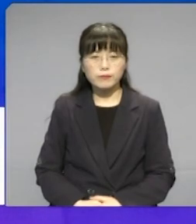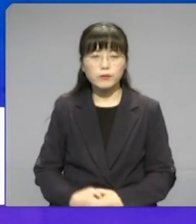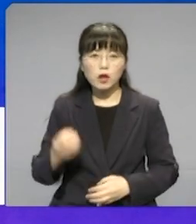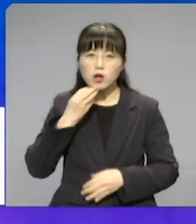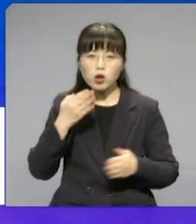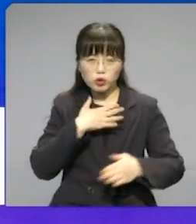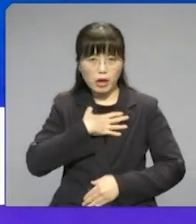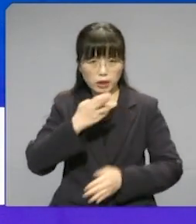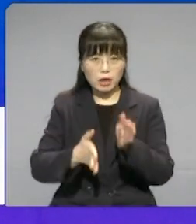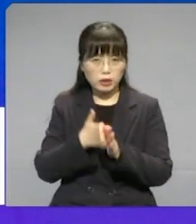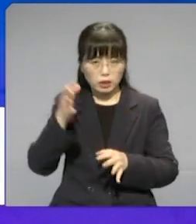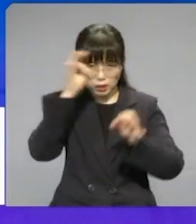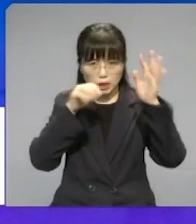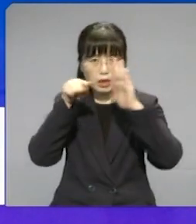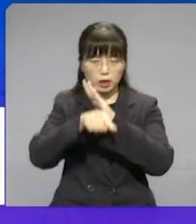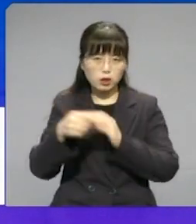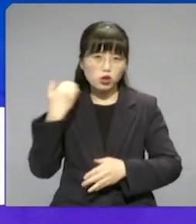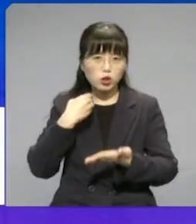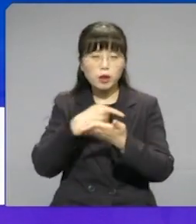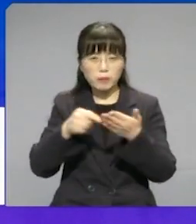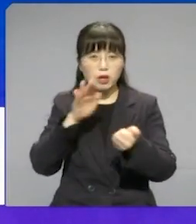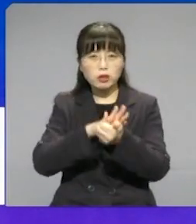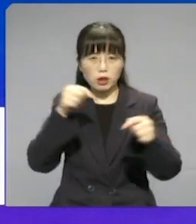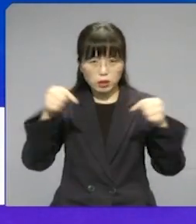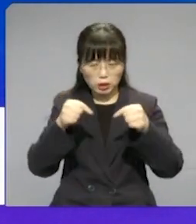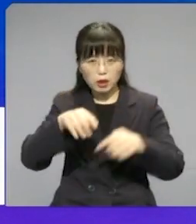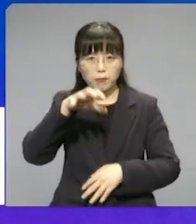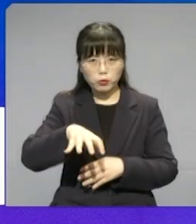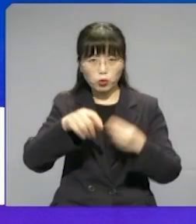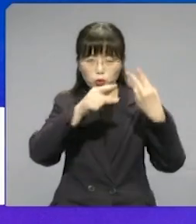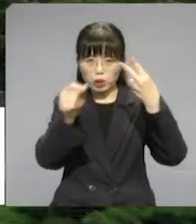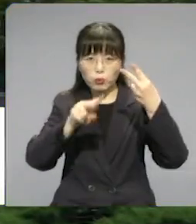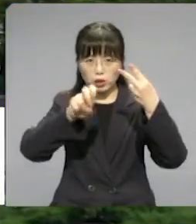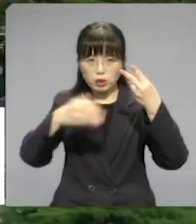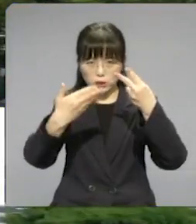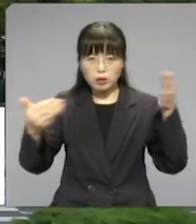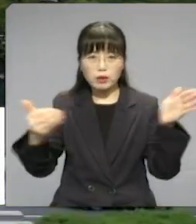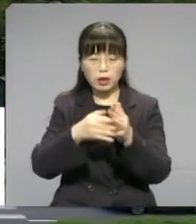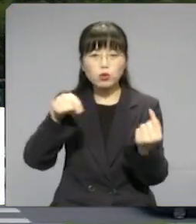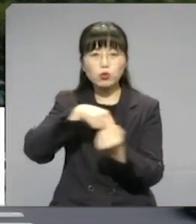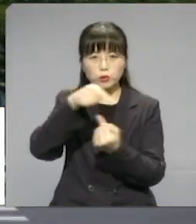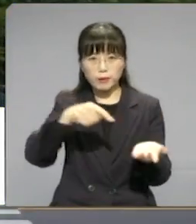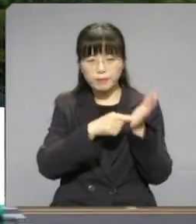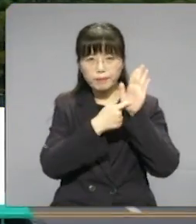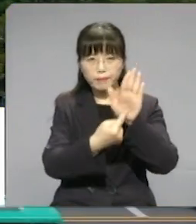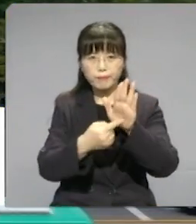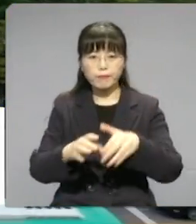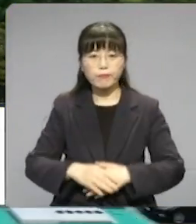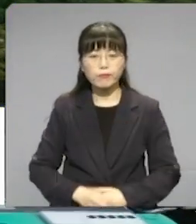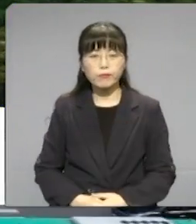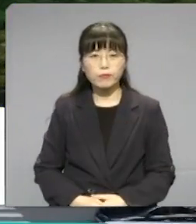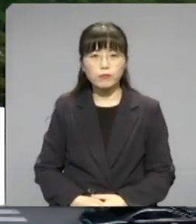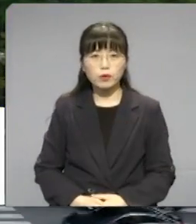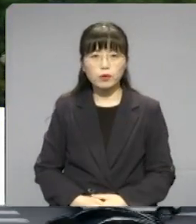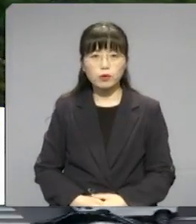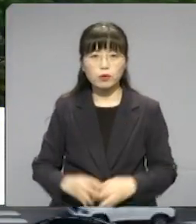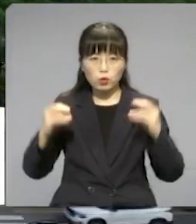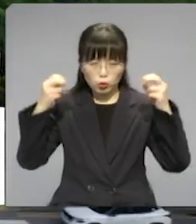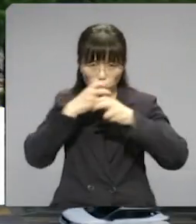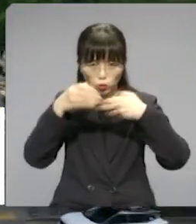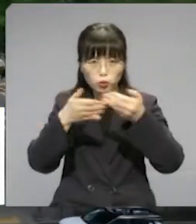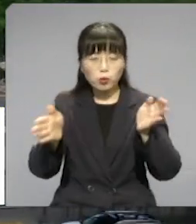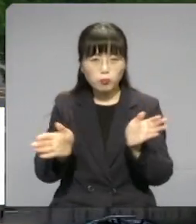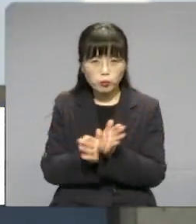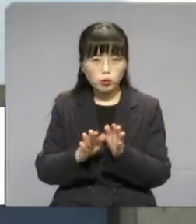경기도 안산시는 찾아가는 전세 피해지원 상담소를 오는 29일까지 운영한다고 밝혔습니다 국도